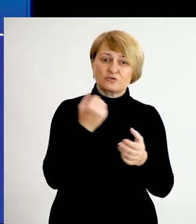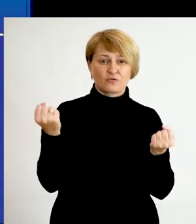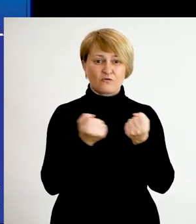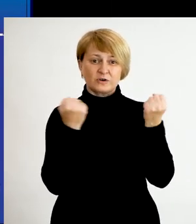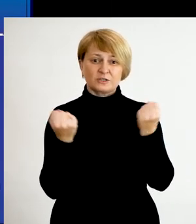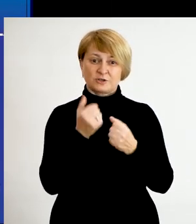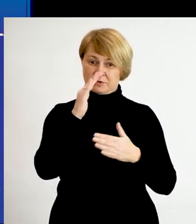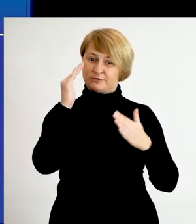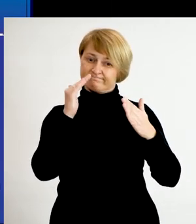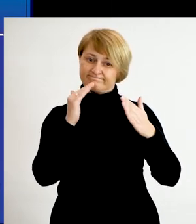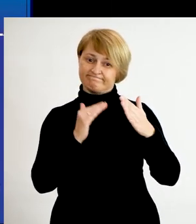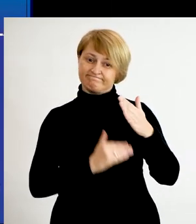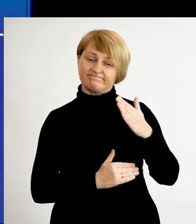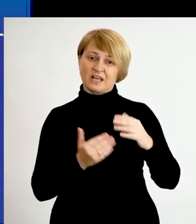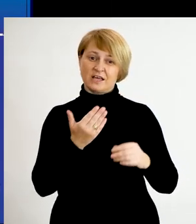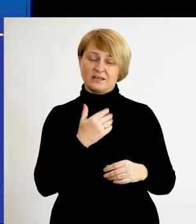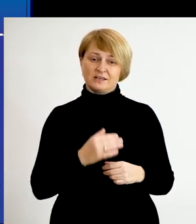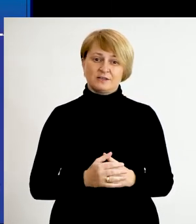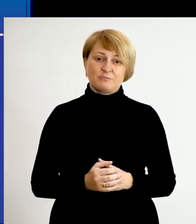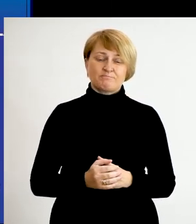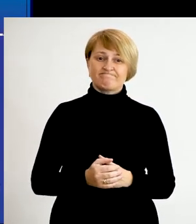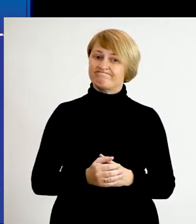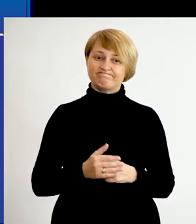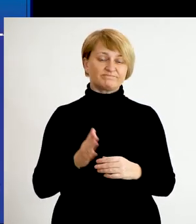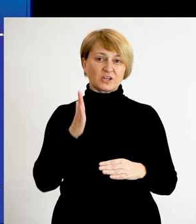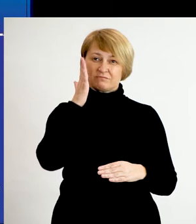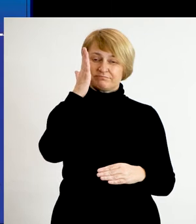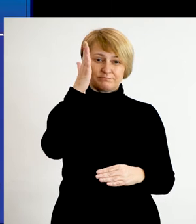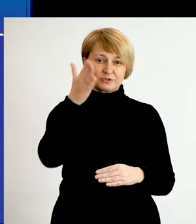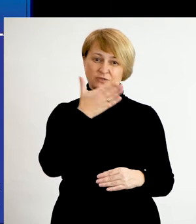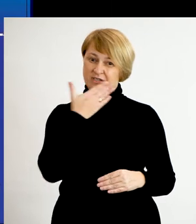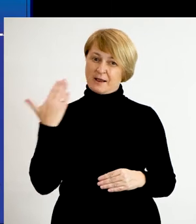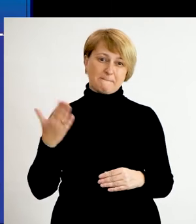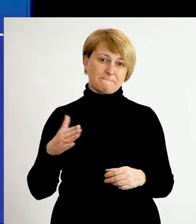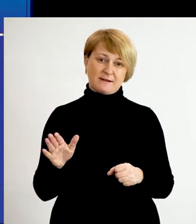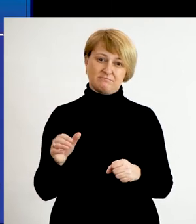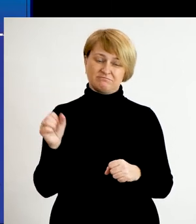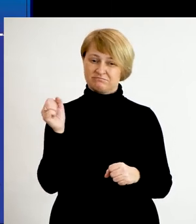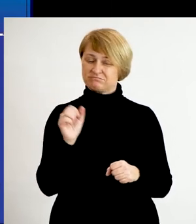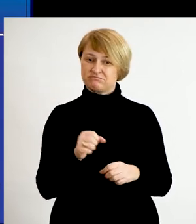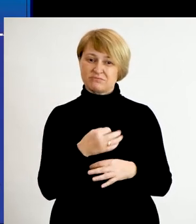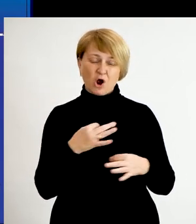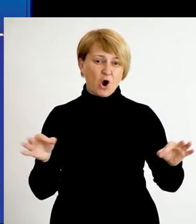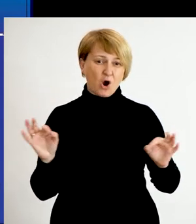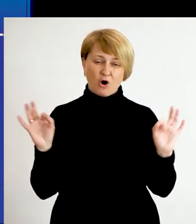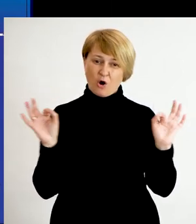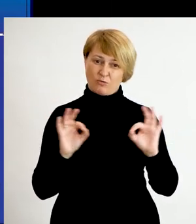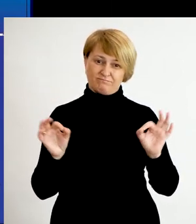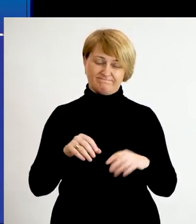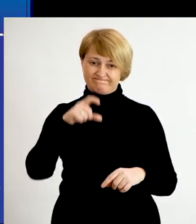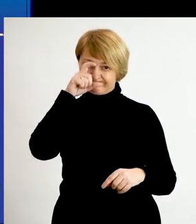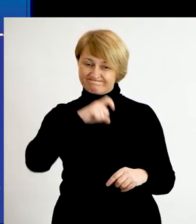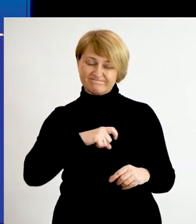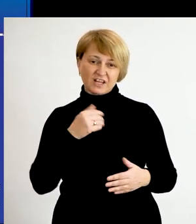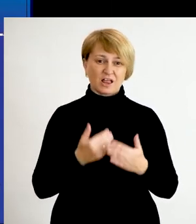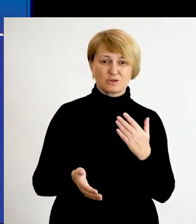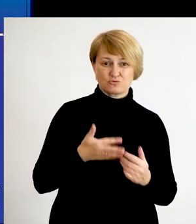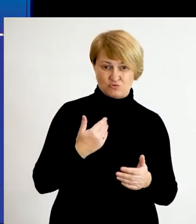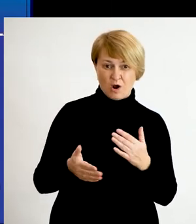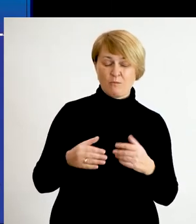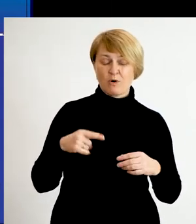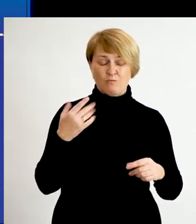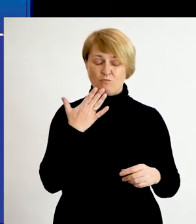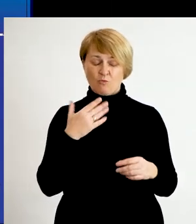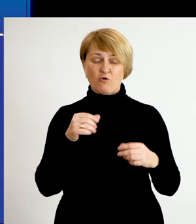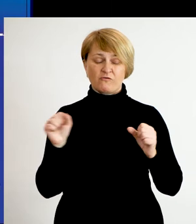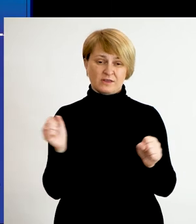perspektywy wtedy nie są złe, są to perspektywy beznadziejne. Mówię to z pełną odpowiedzialnością, po